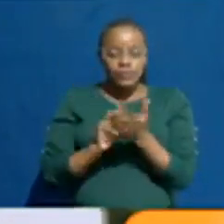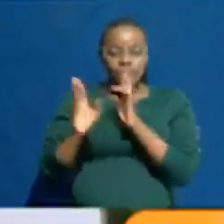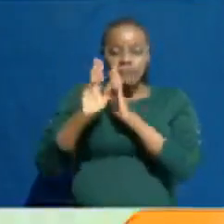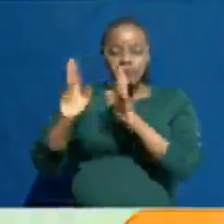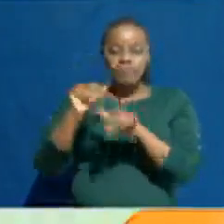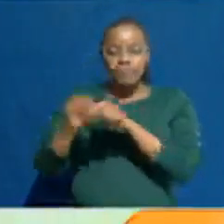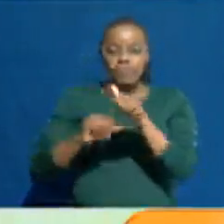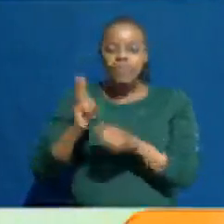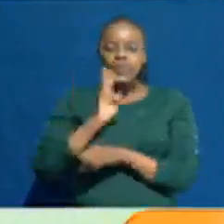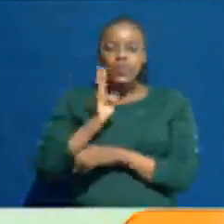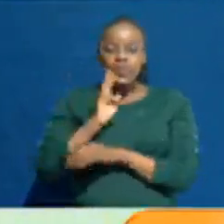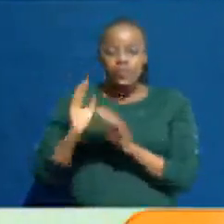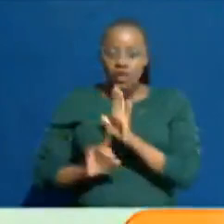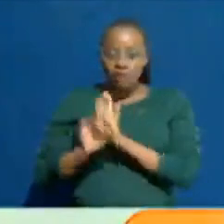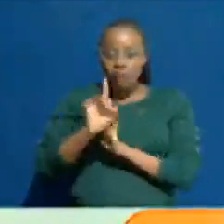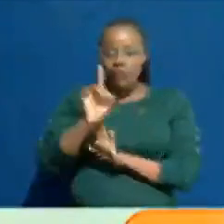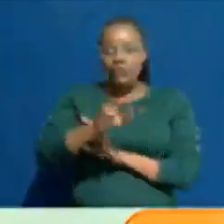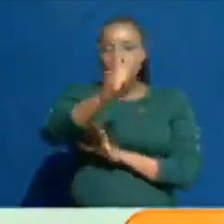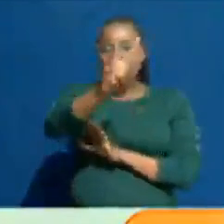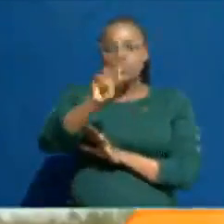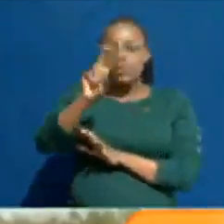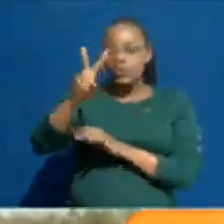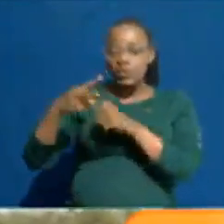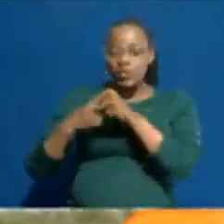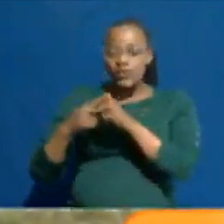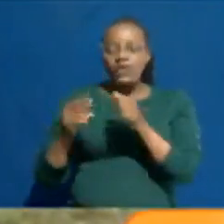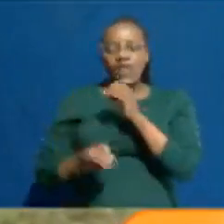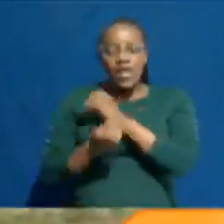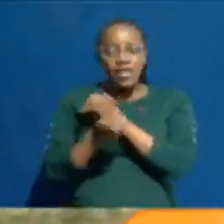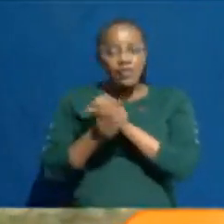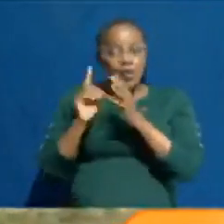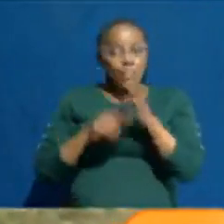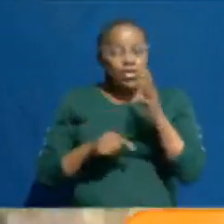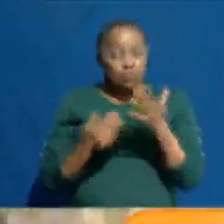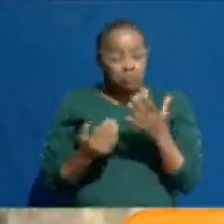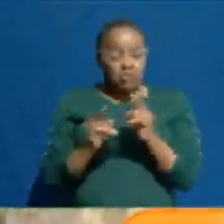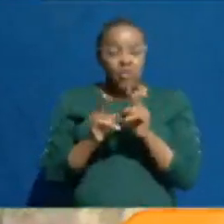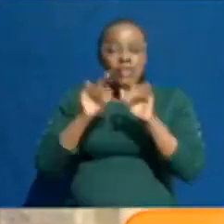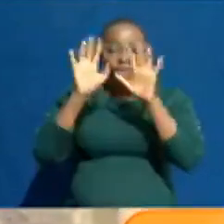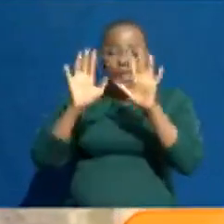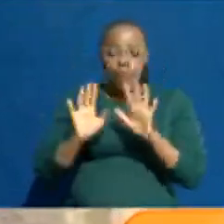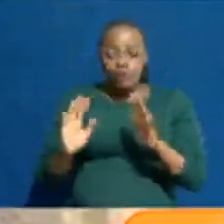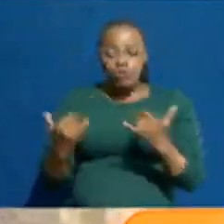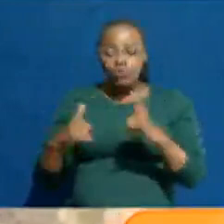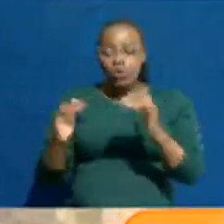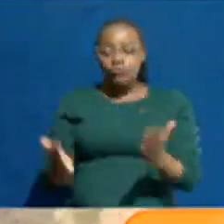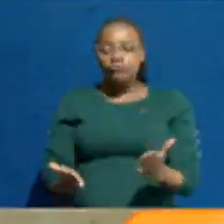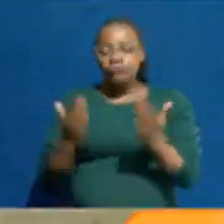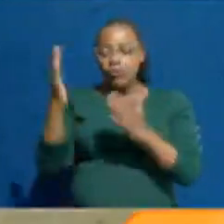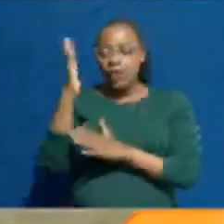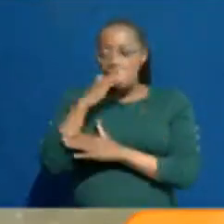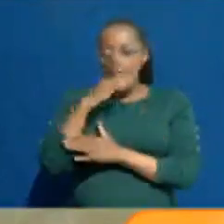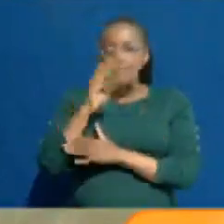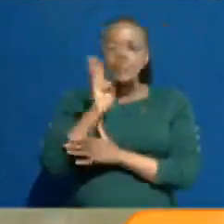maendeleo ya maji duniani ya mwaka wa 2017 inaeleza umuhimu wa kuboresha usimamizi wa maji machafu